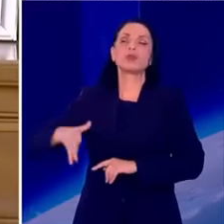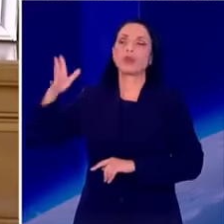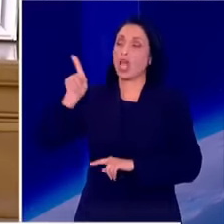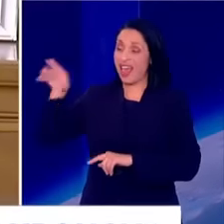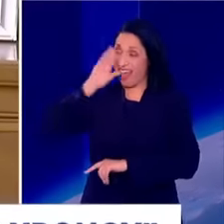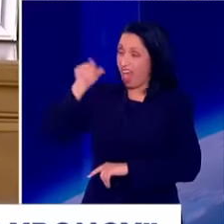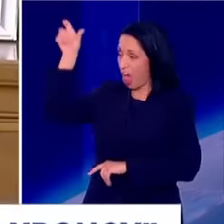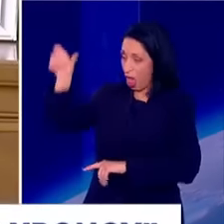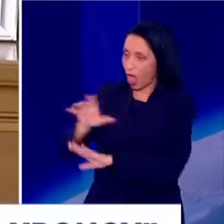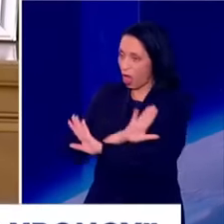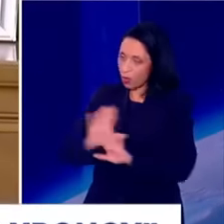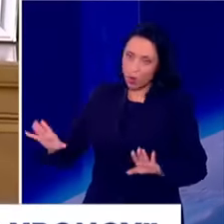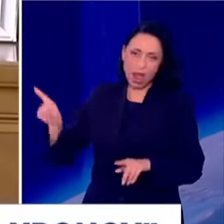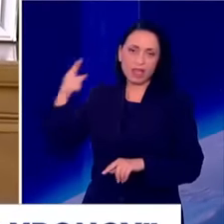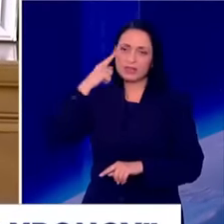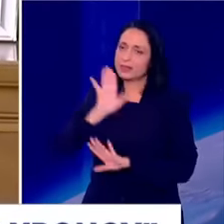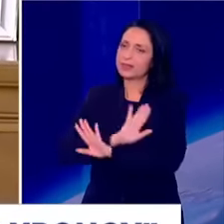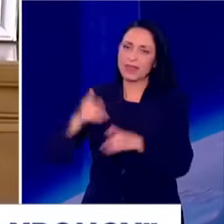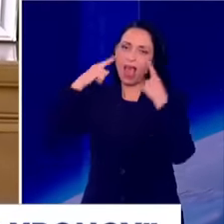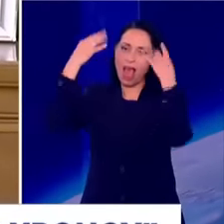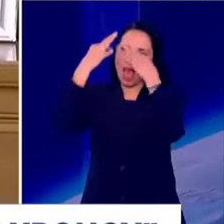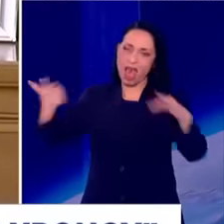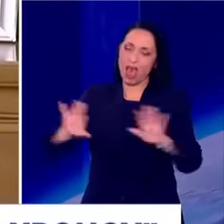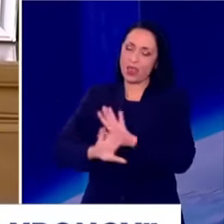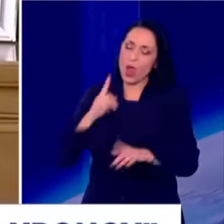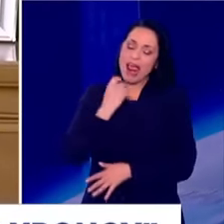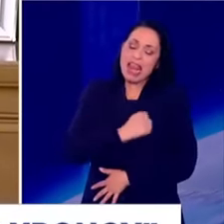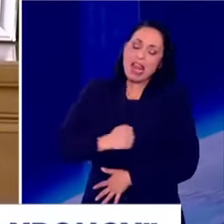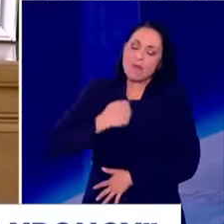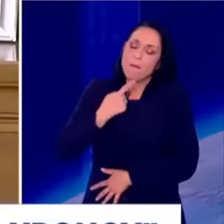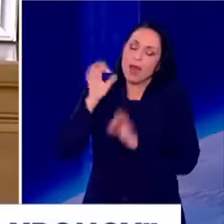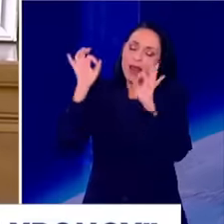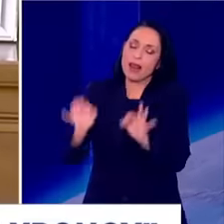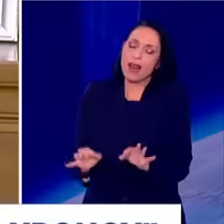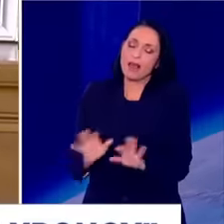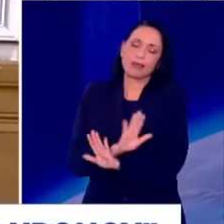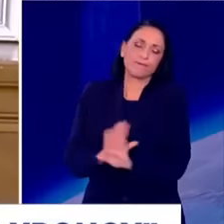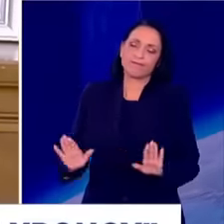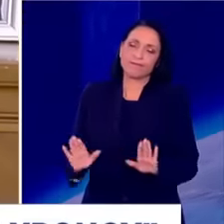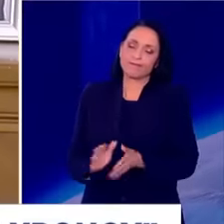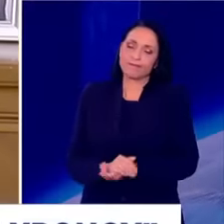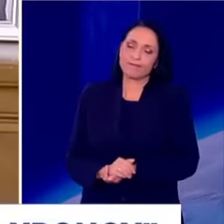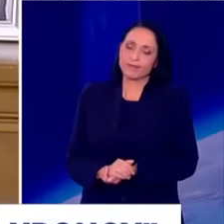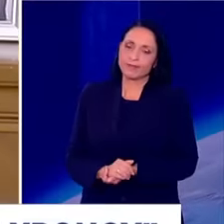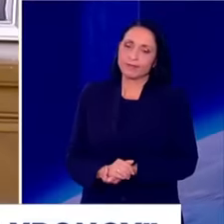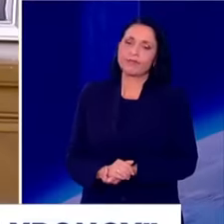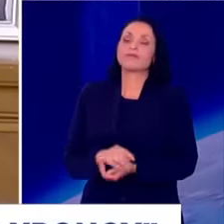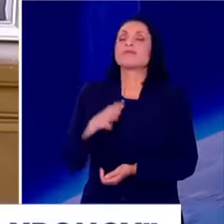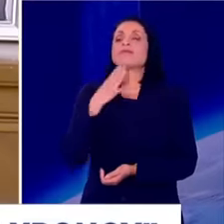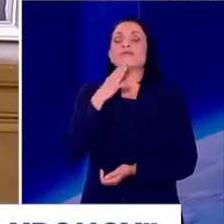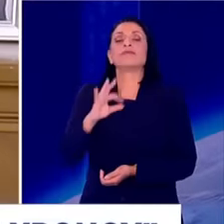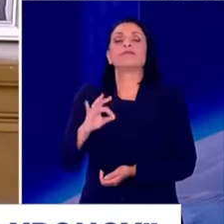χρόνου. Και λυπάμαι που το λέω τόσο, τόσο απόλυτα στο ζήτημα αυτό,